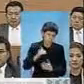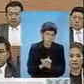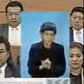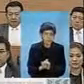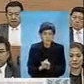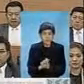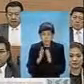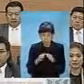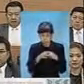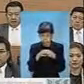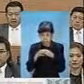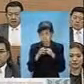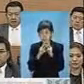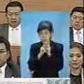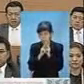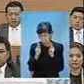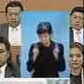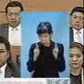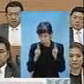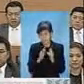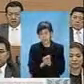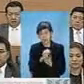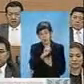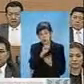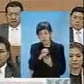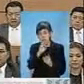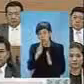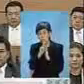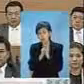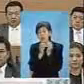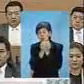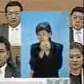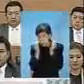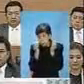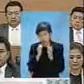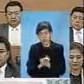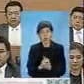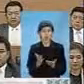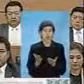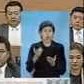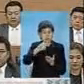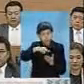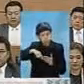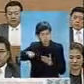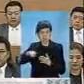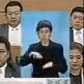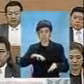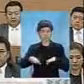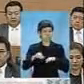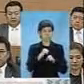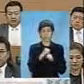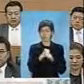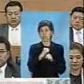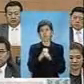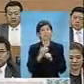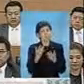ที่อยู่ในคณะกรรมาธิการยกร่างรัฐธรรมนูญนั่นแหละครับ กลายเป็นผู้มีบทบาทอย่างสำคัญ